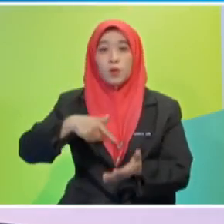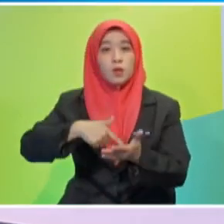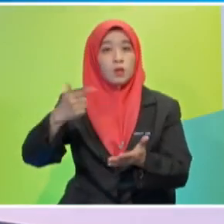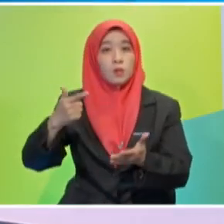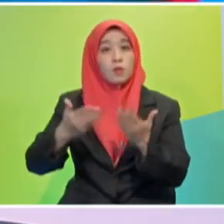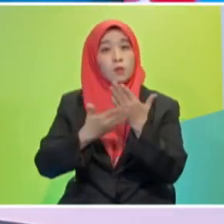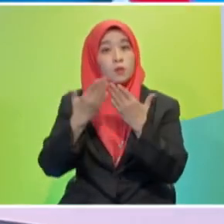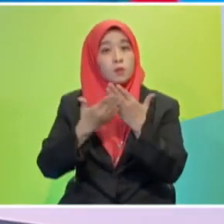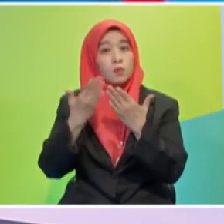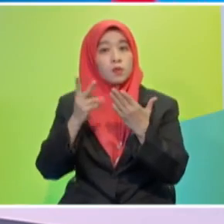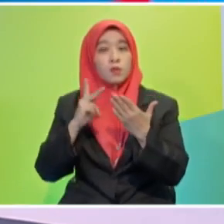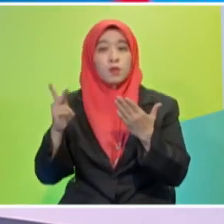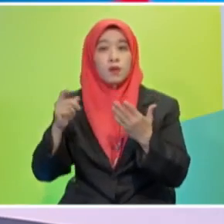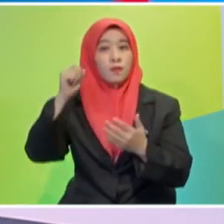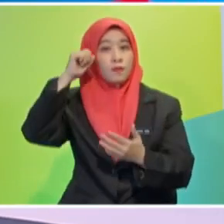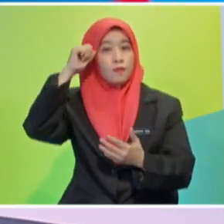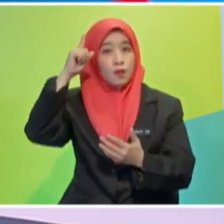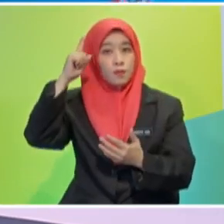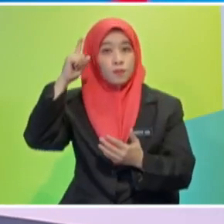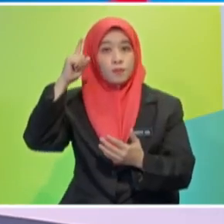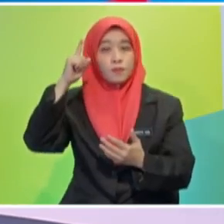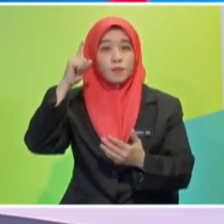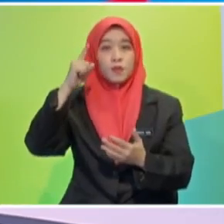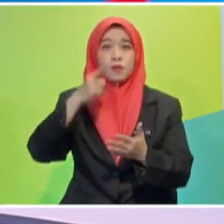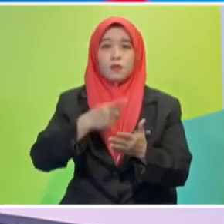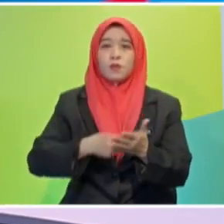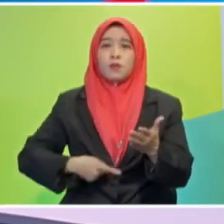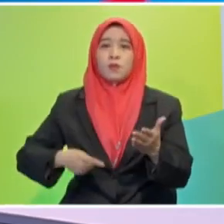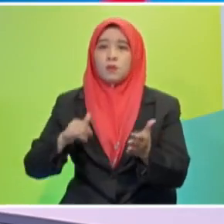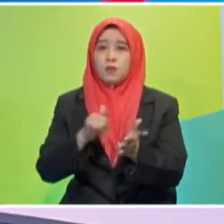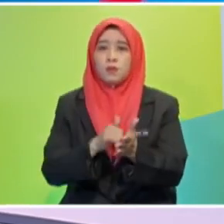memudahkan Aiman faham apa itu